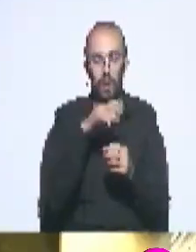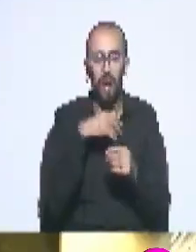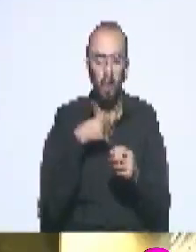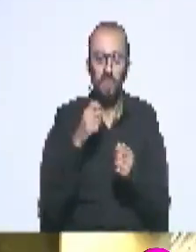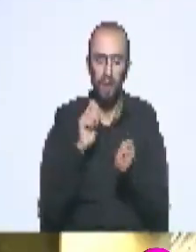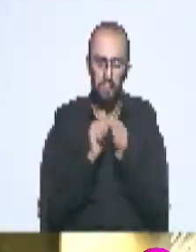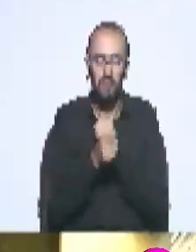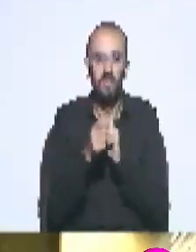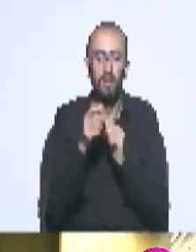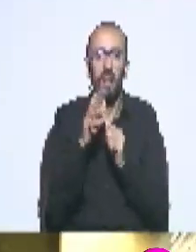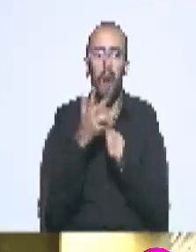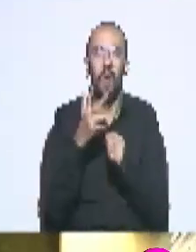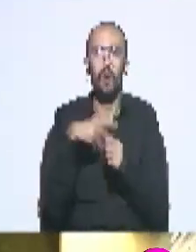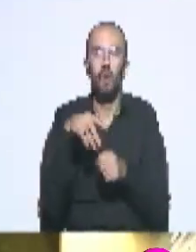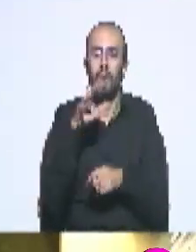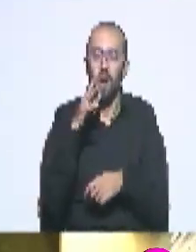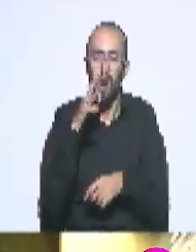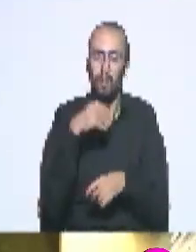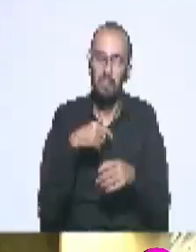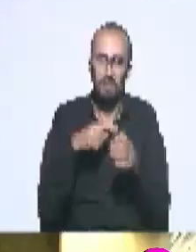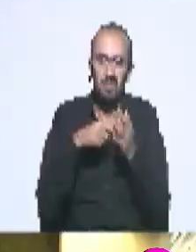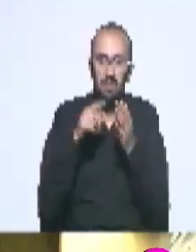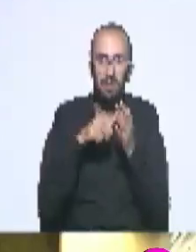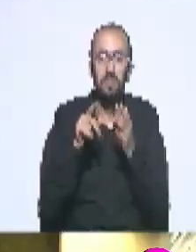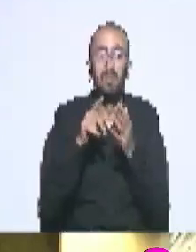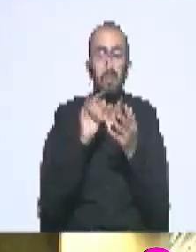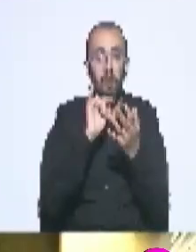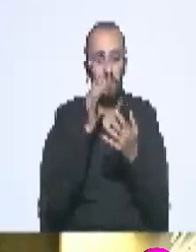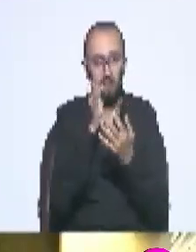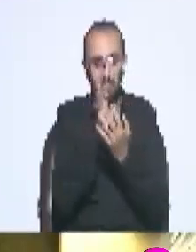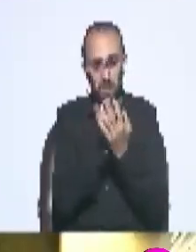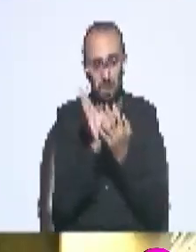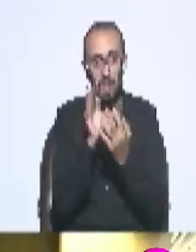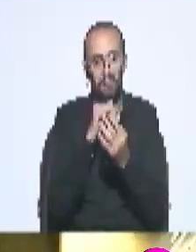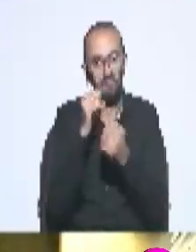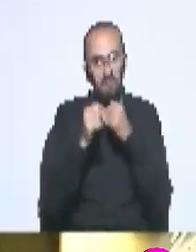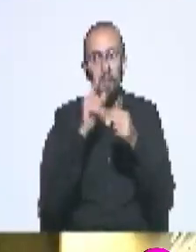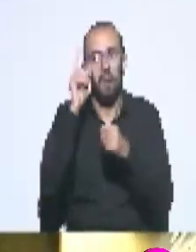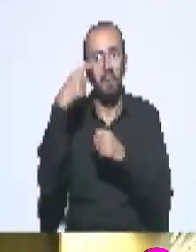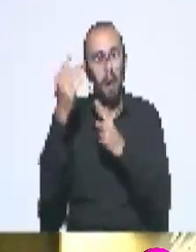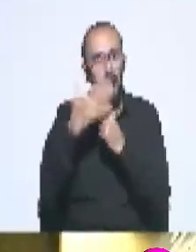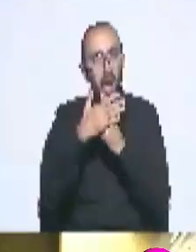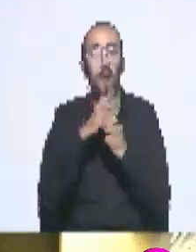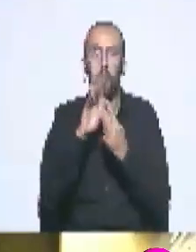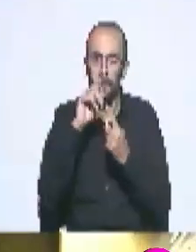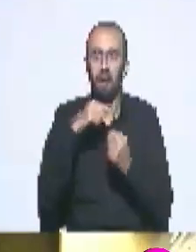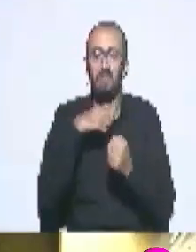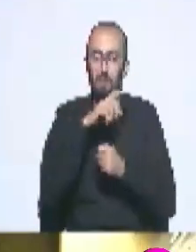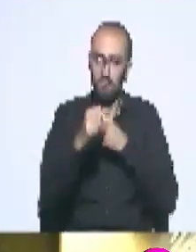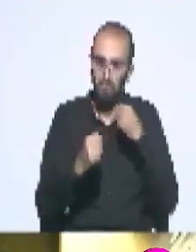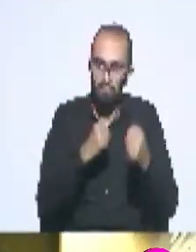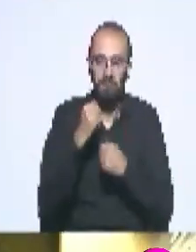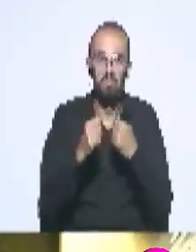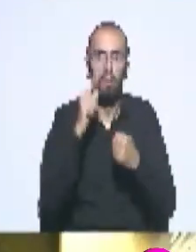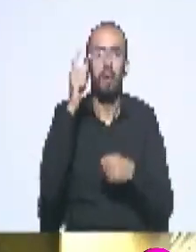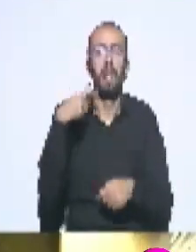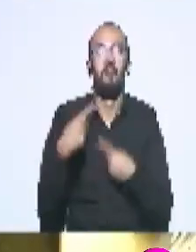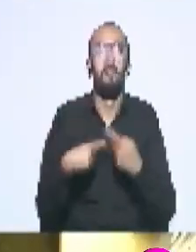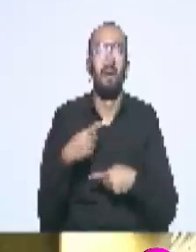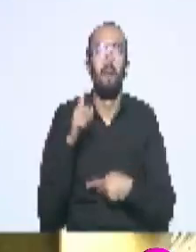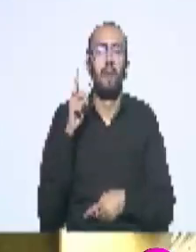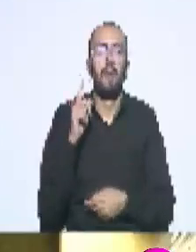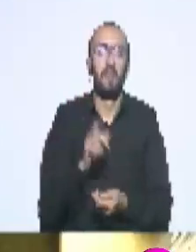نحققها جزء منها ان احنا بنتكلم وجزء ان احنا بنسعى برده وبنسيب الباقي على ربنا وحاجات كتير